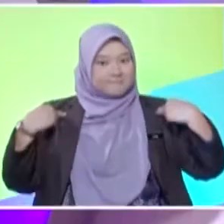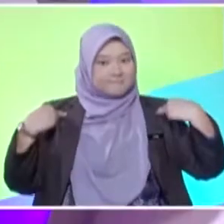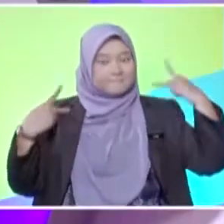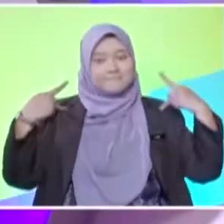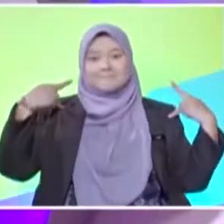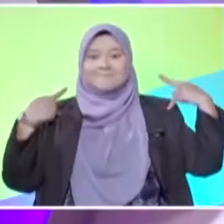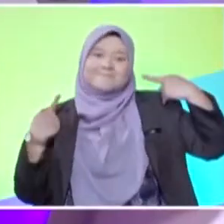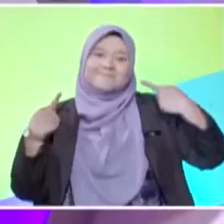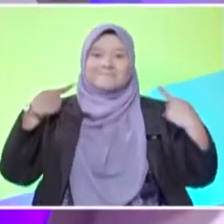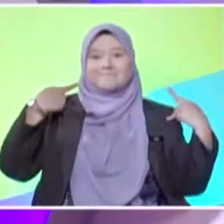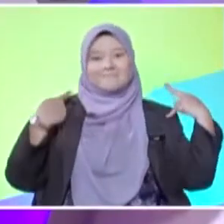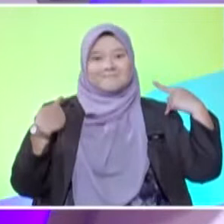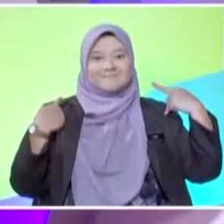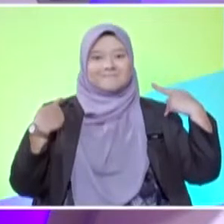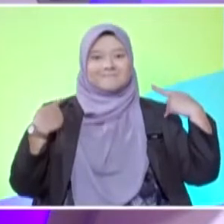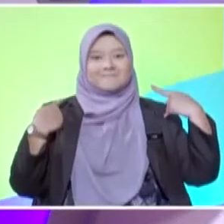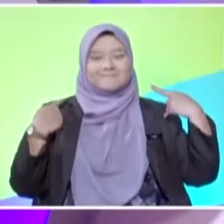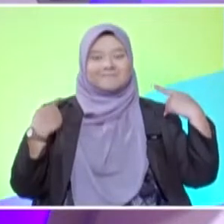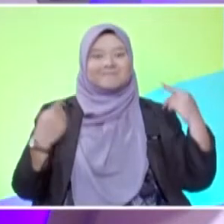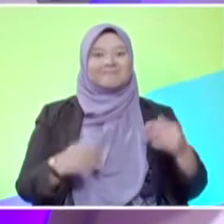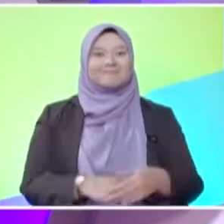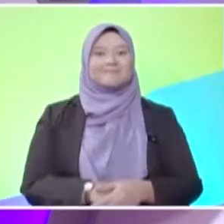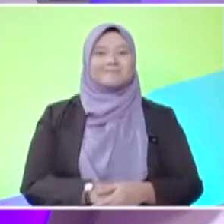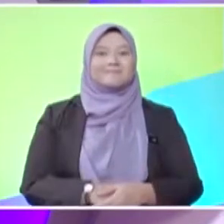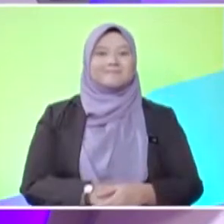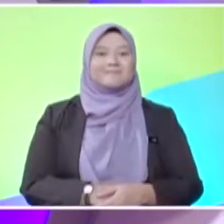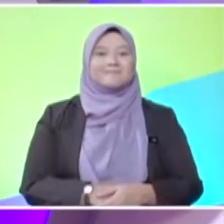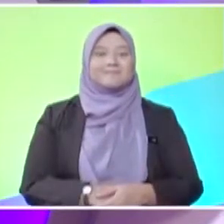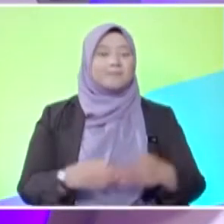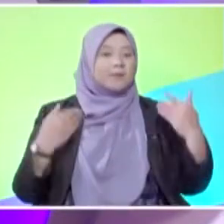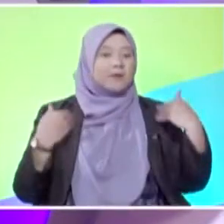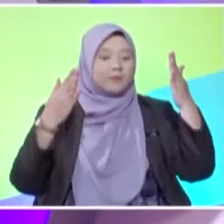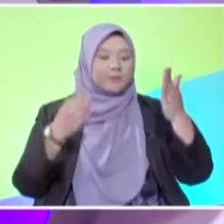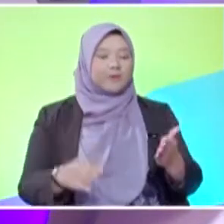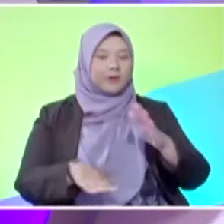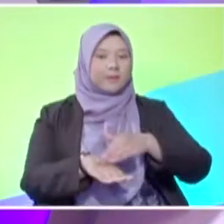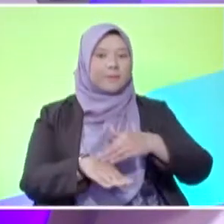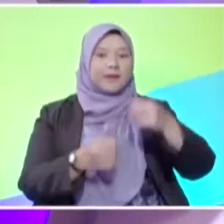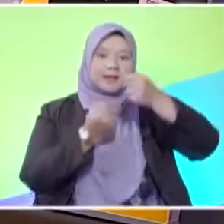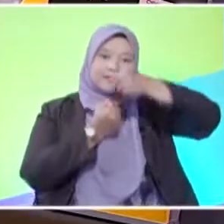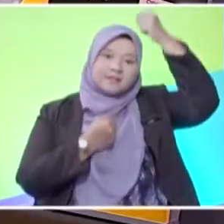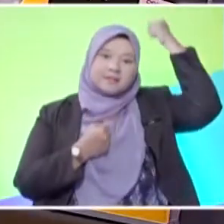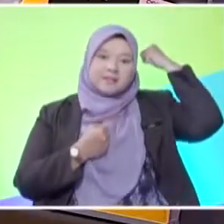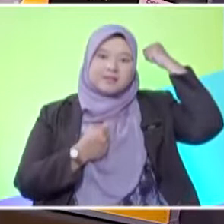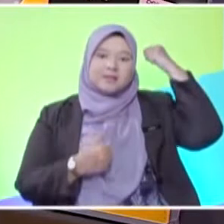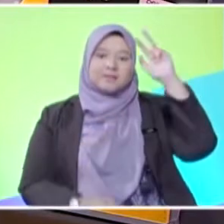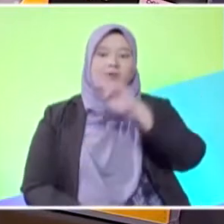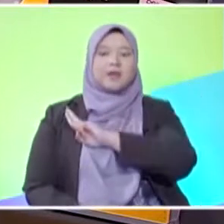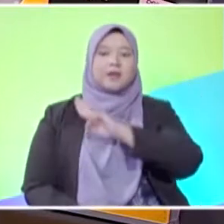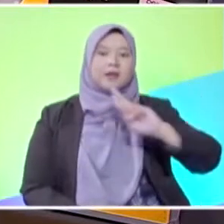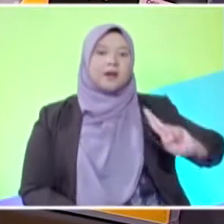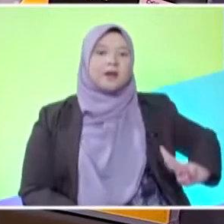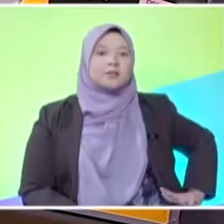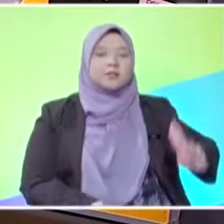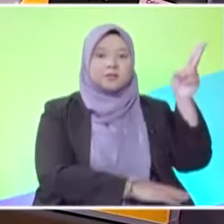hewan duduk hutan nih hingga ini terkenal dengan gelaran brazzel Rimba Hah Hei seperti harimau